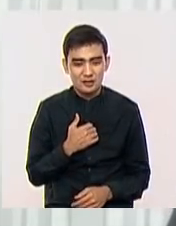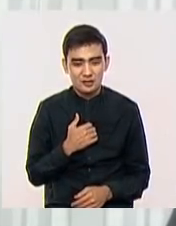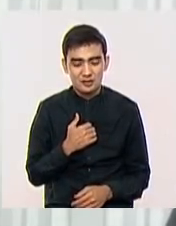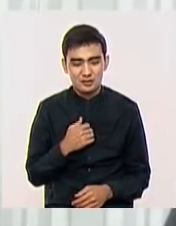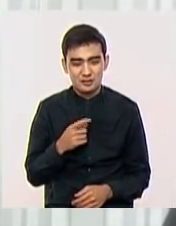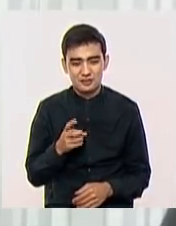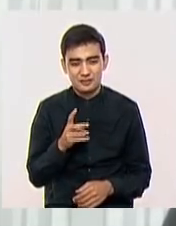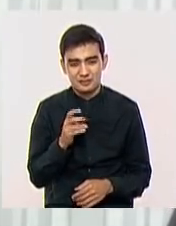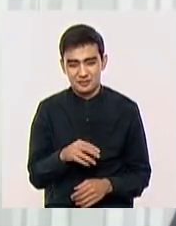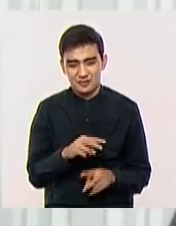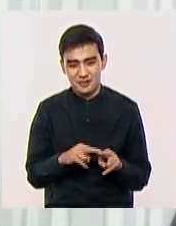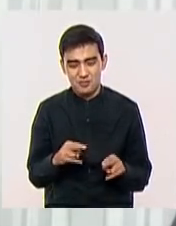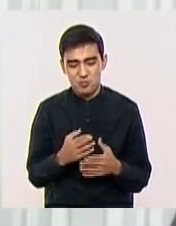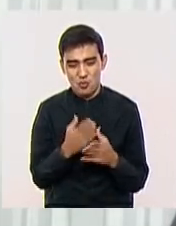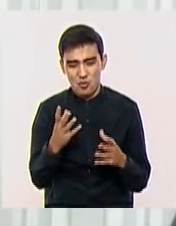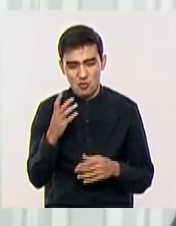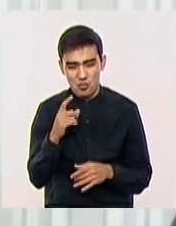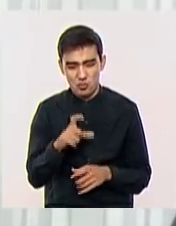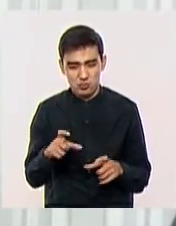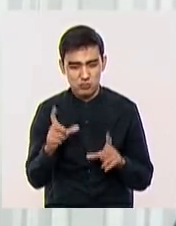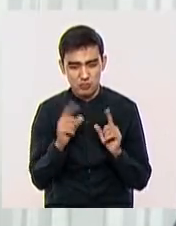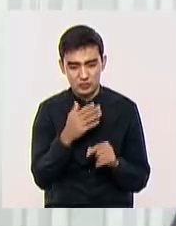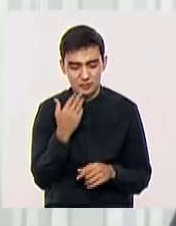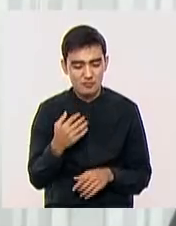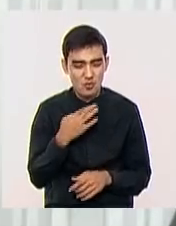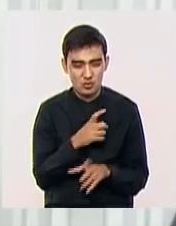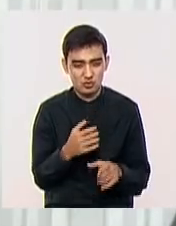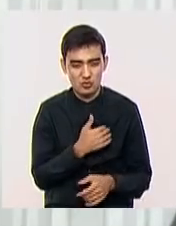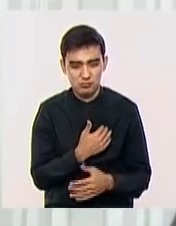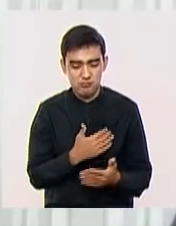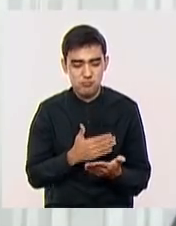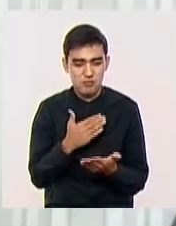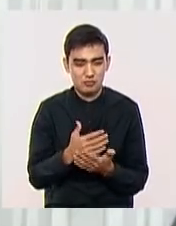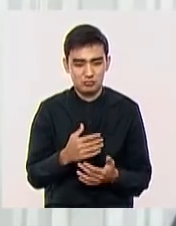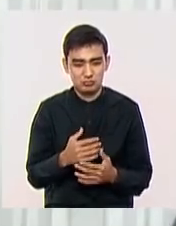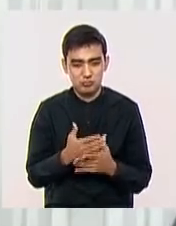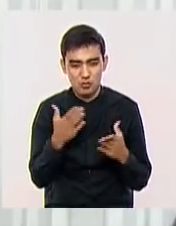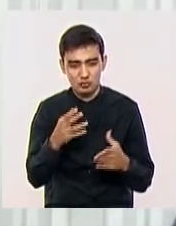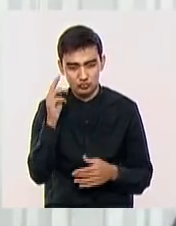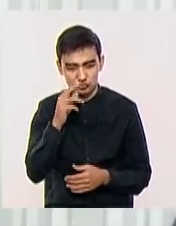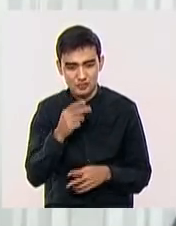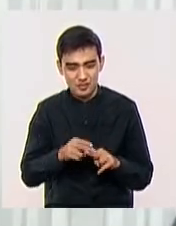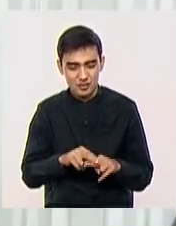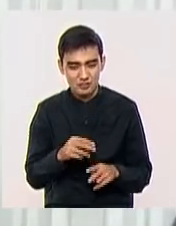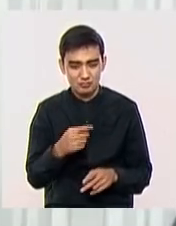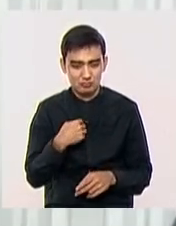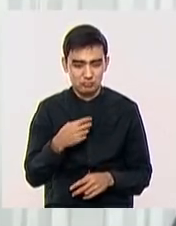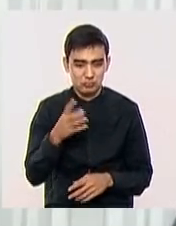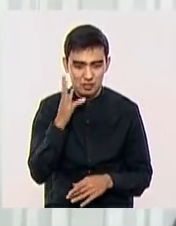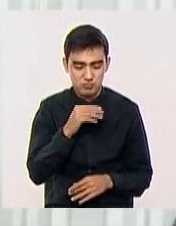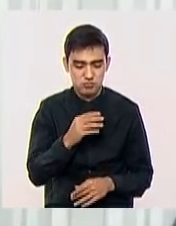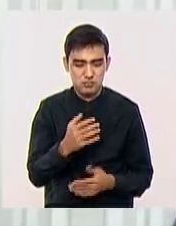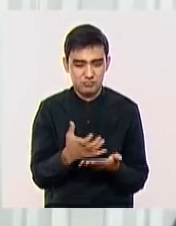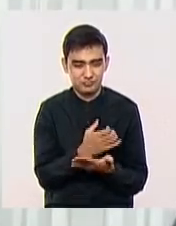мне кажется, что это не такое большое количество людей, потому что в целом чаще едут люди, которые все-таки имеют квалификацию и могут